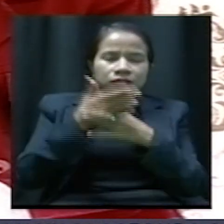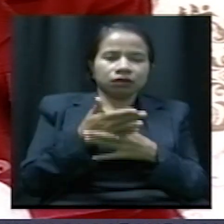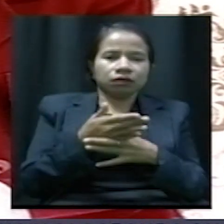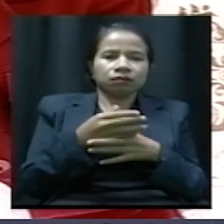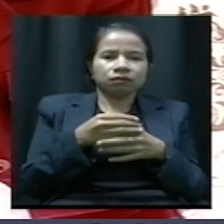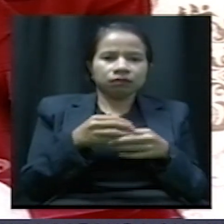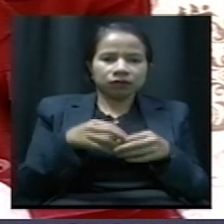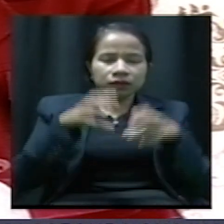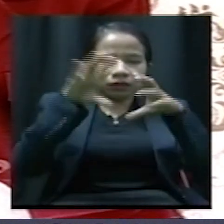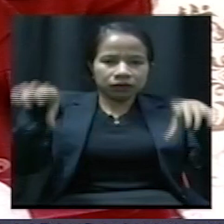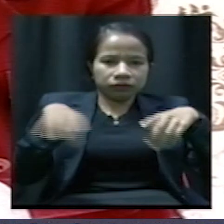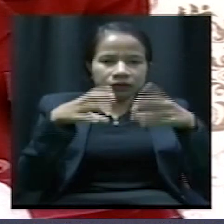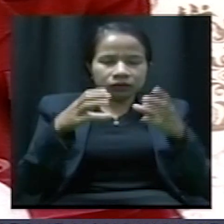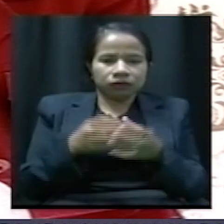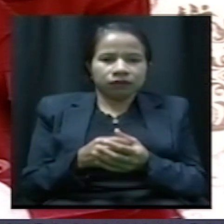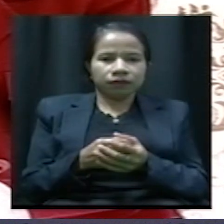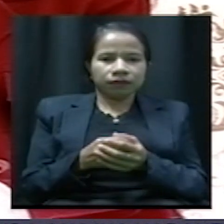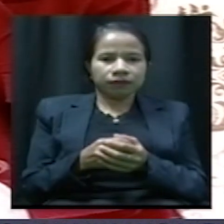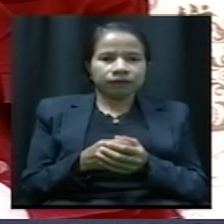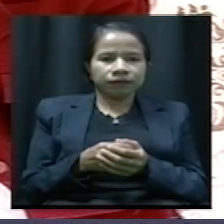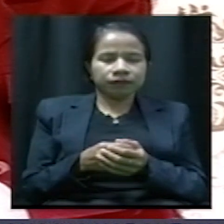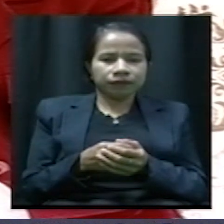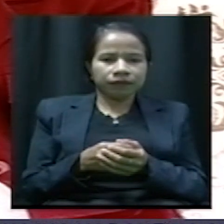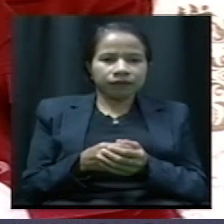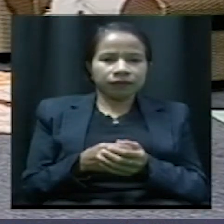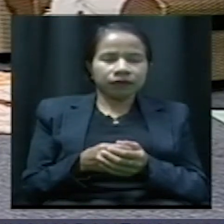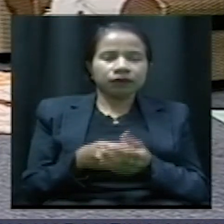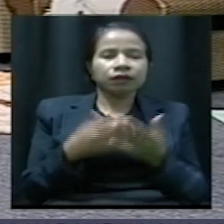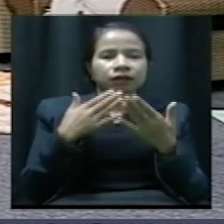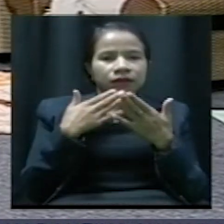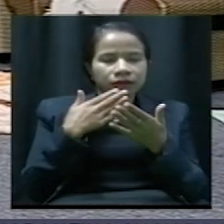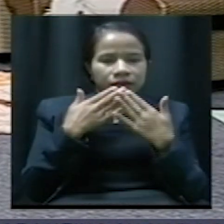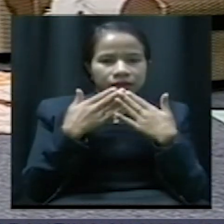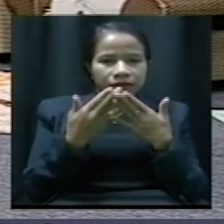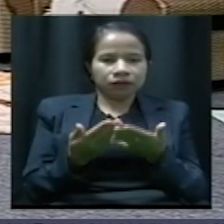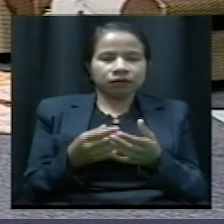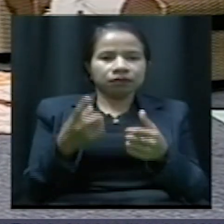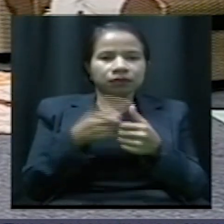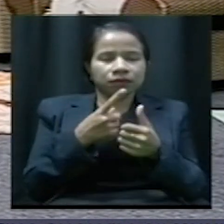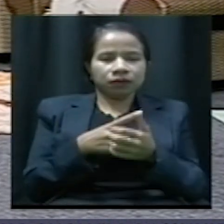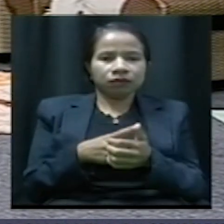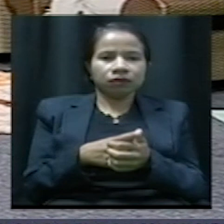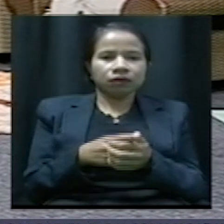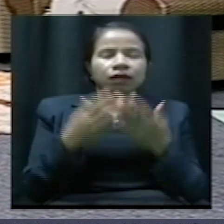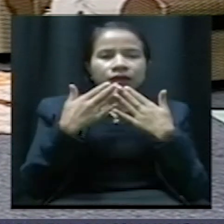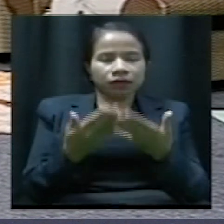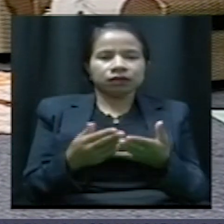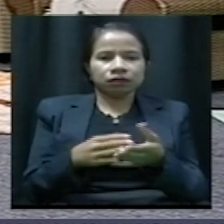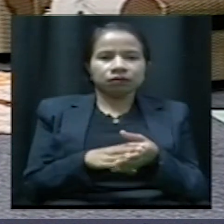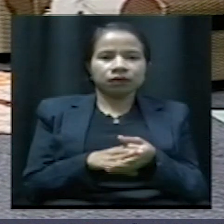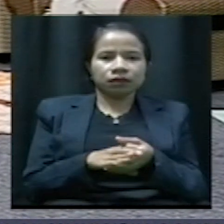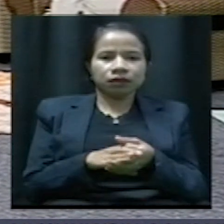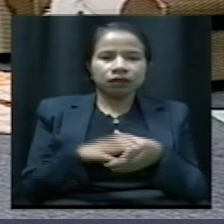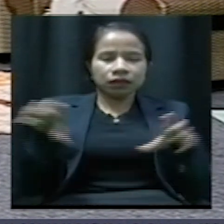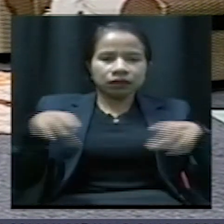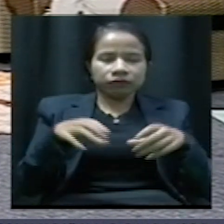iha kampu de trabalho ya yeah. Yeah. Yeah, em primeiro lugar quero atu agradece cooperação Alemanha nebe